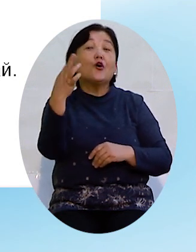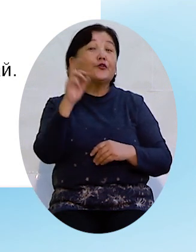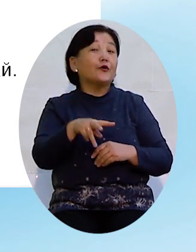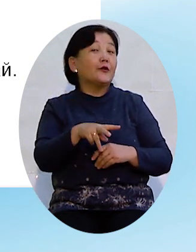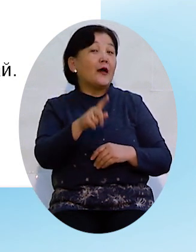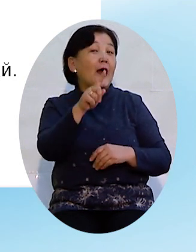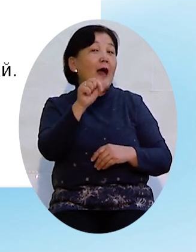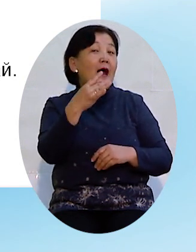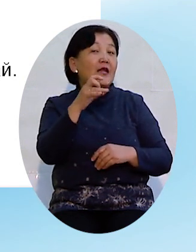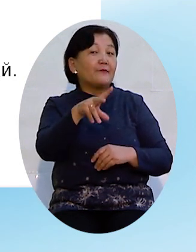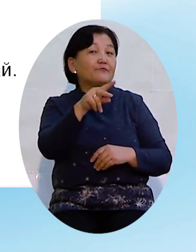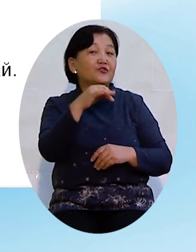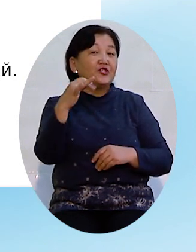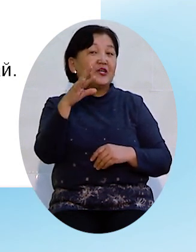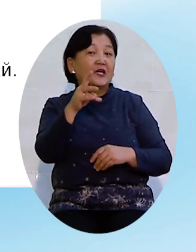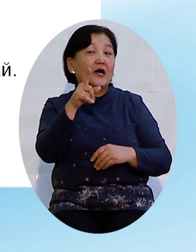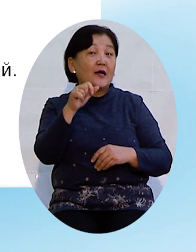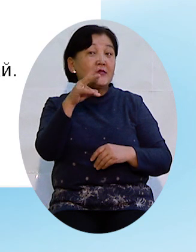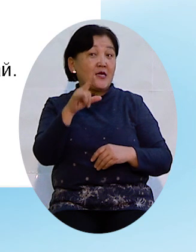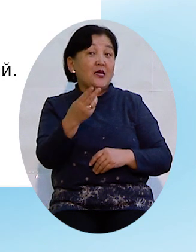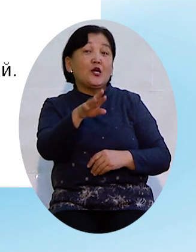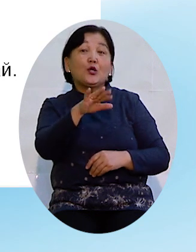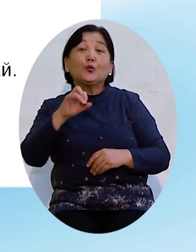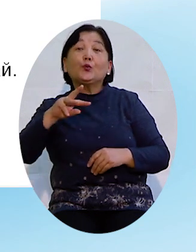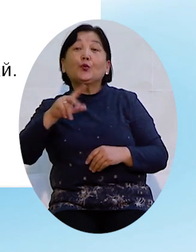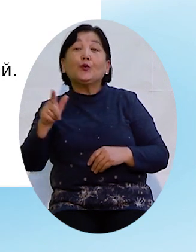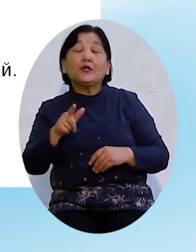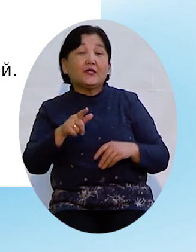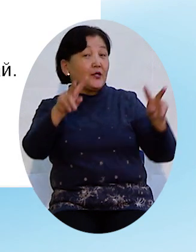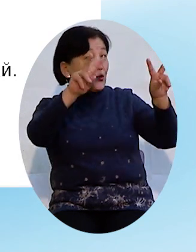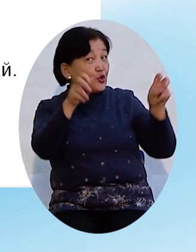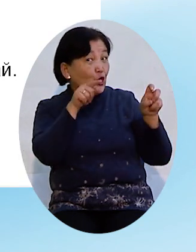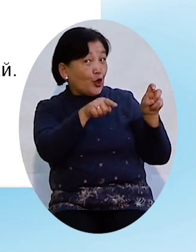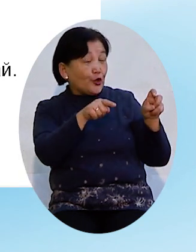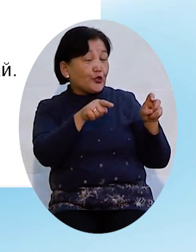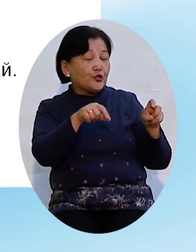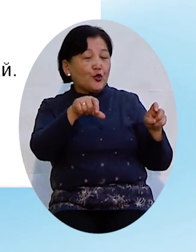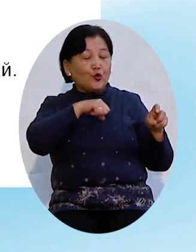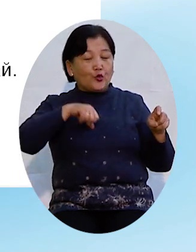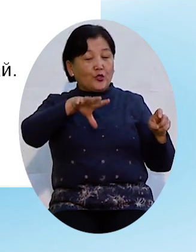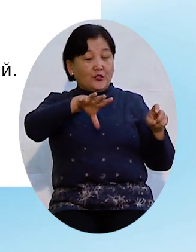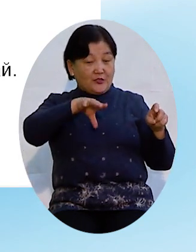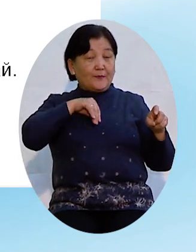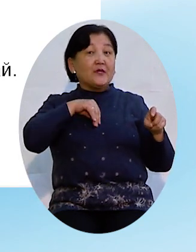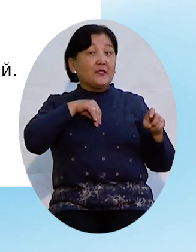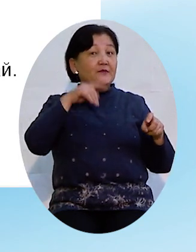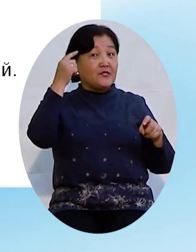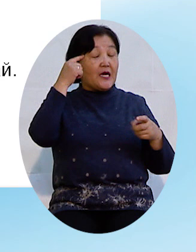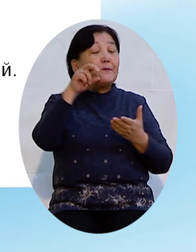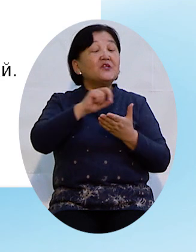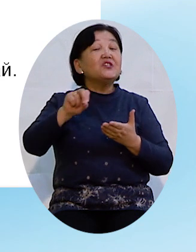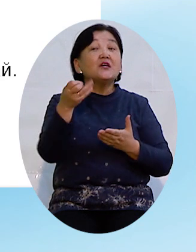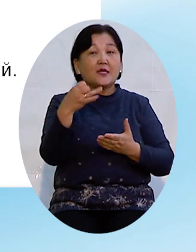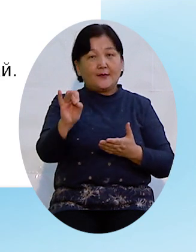Дүнгийн цоодлын харамчийнхны дуйл зохиолоос төрсөн мэдрэм сэтгэлээ